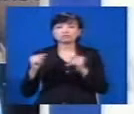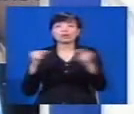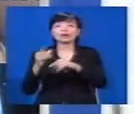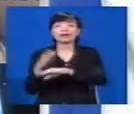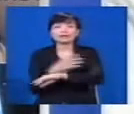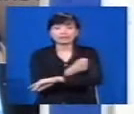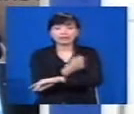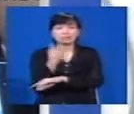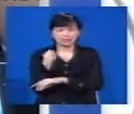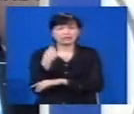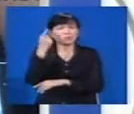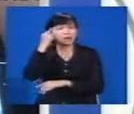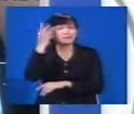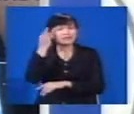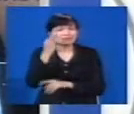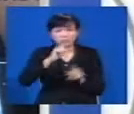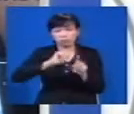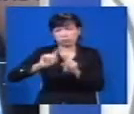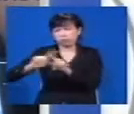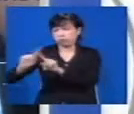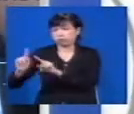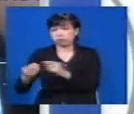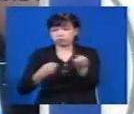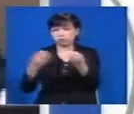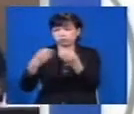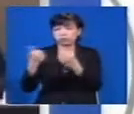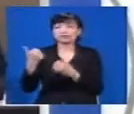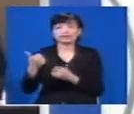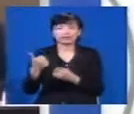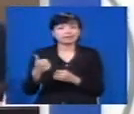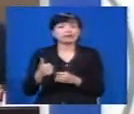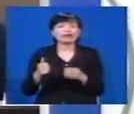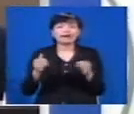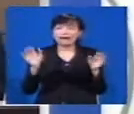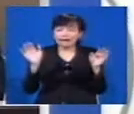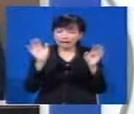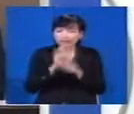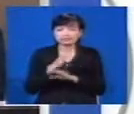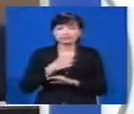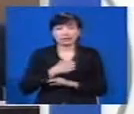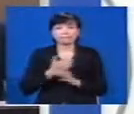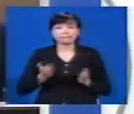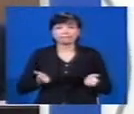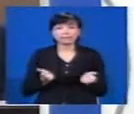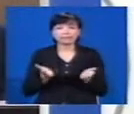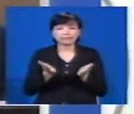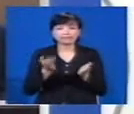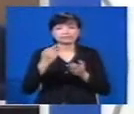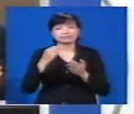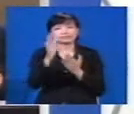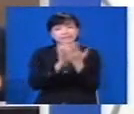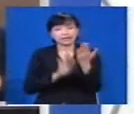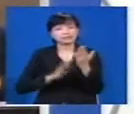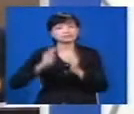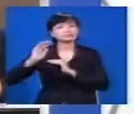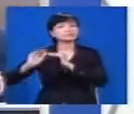เห็นหลากหลายนะครับแต่ว่าคล้ายๆกันก็คือต้องการที่จะให้ประเทศเดินไปข้างหน้านะครับ